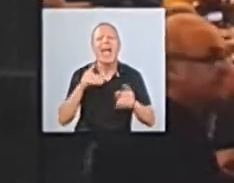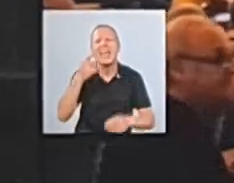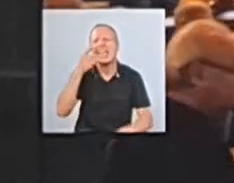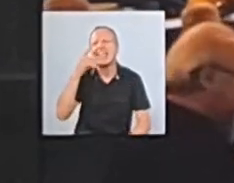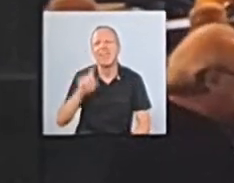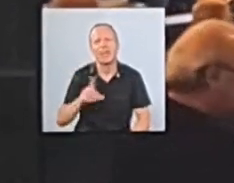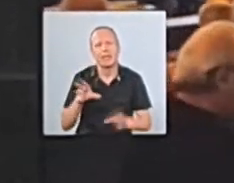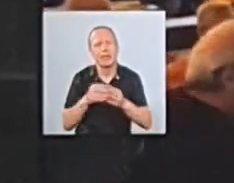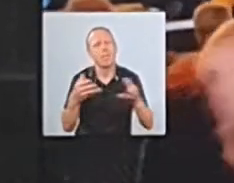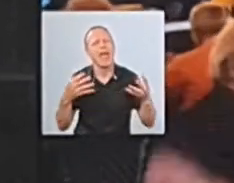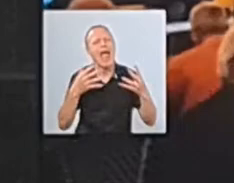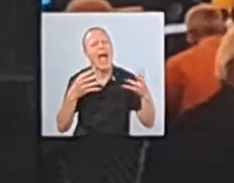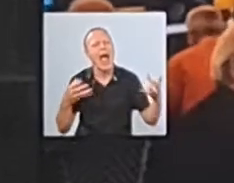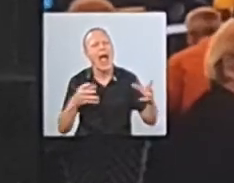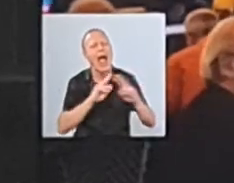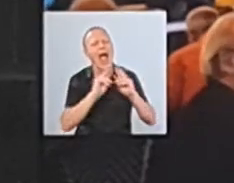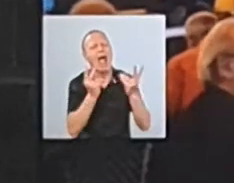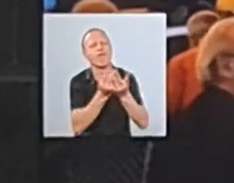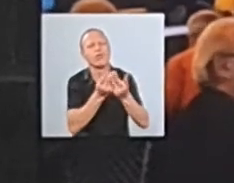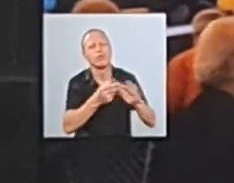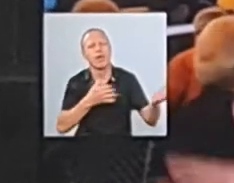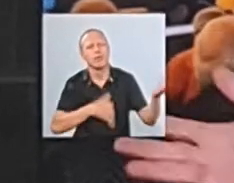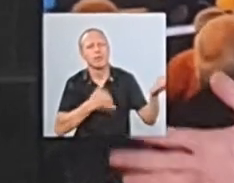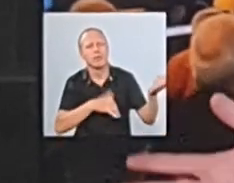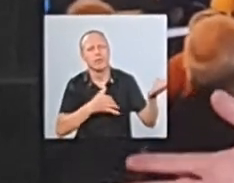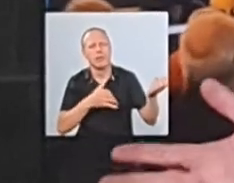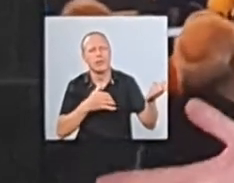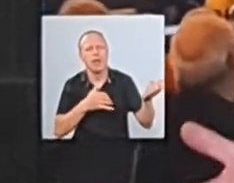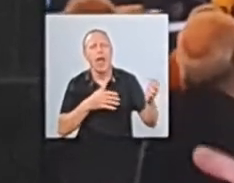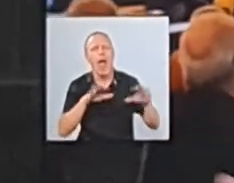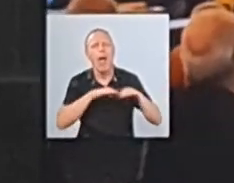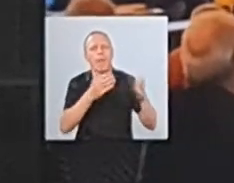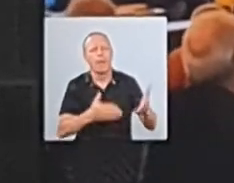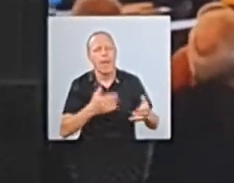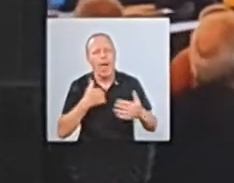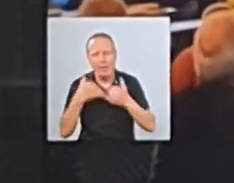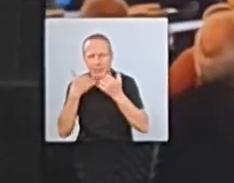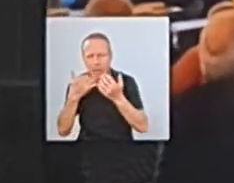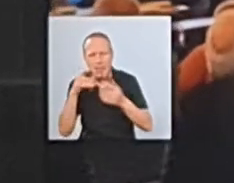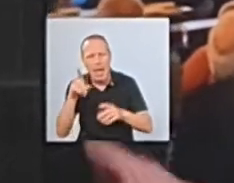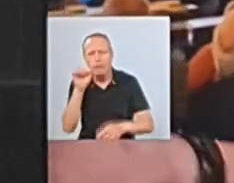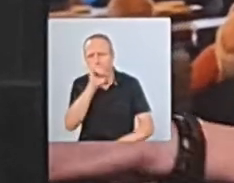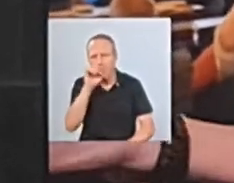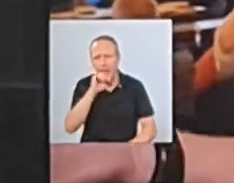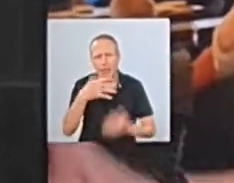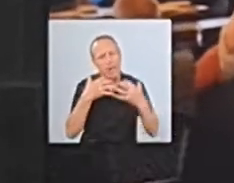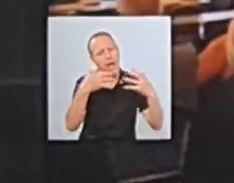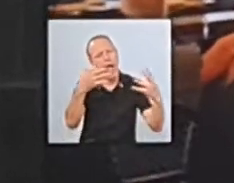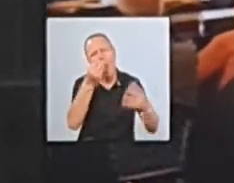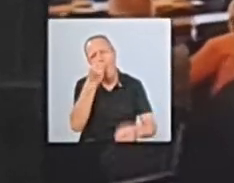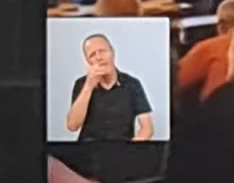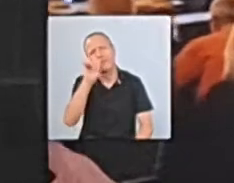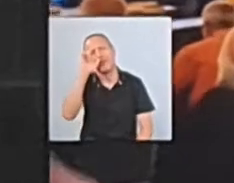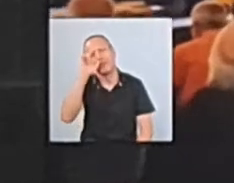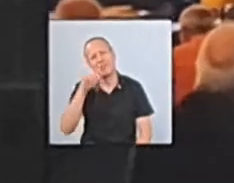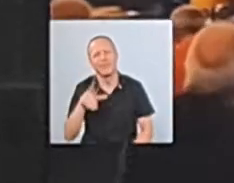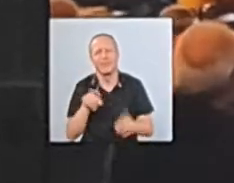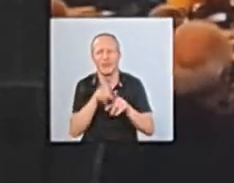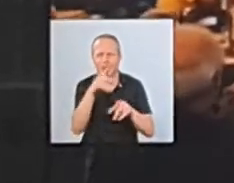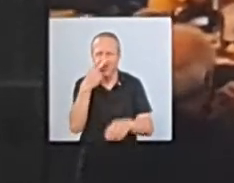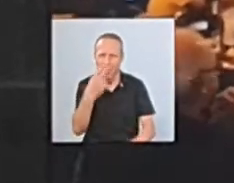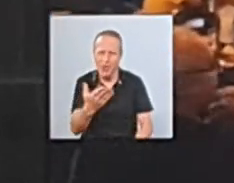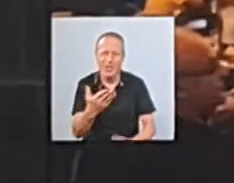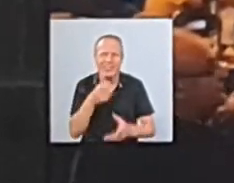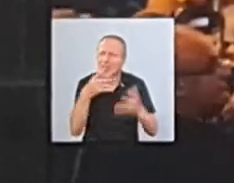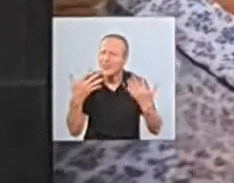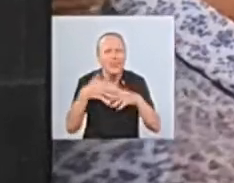שעל הבמה, אני מספר, הם שרים, הקהל שותה ואוכל כמו שאתה רואה, זה שילוב